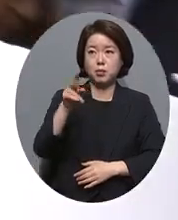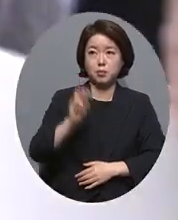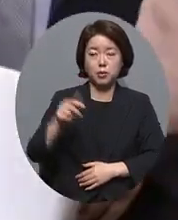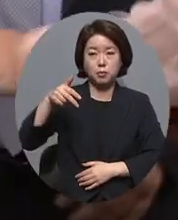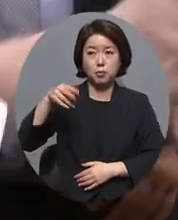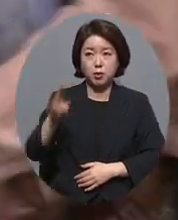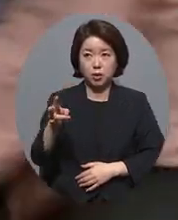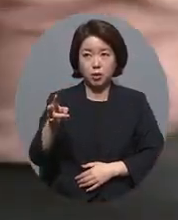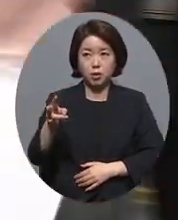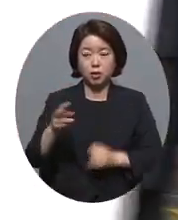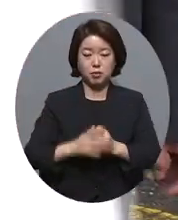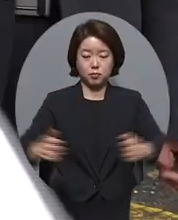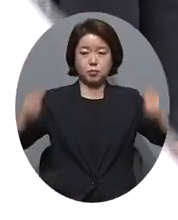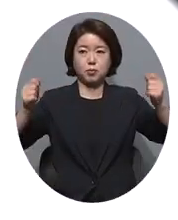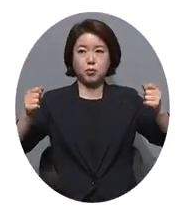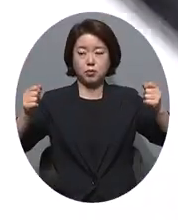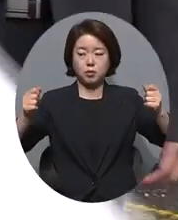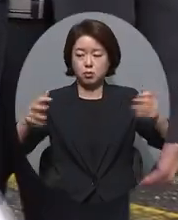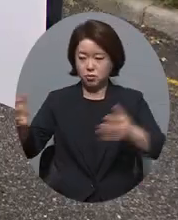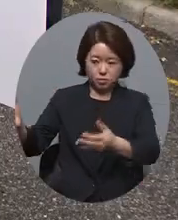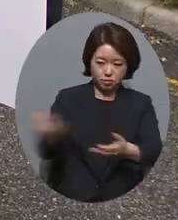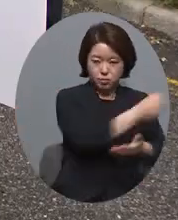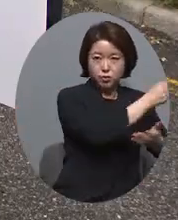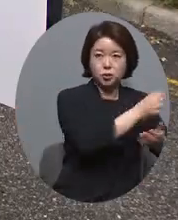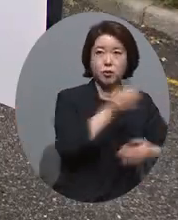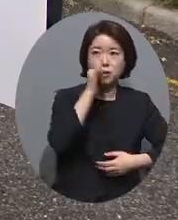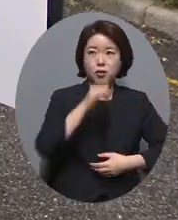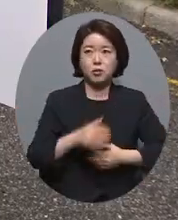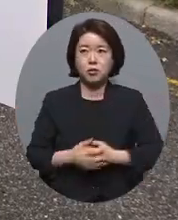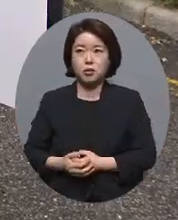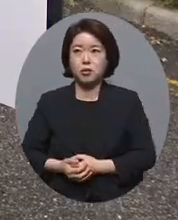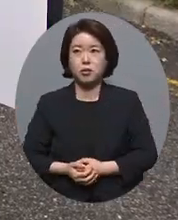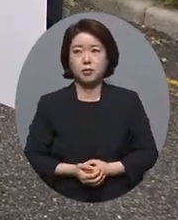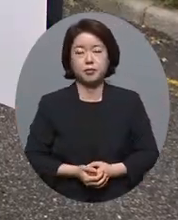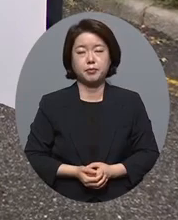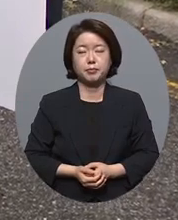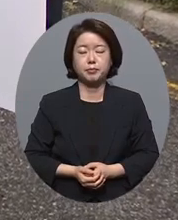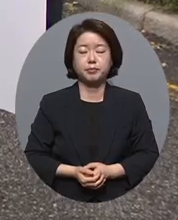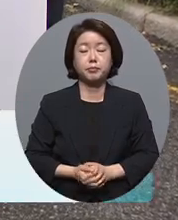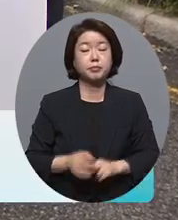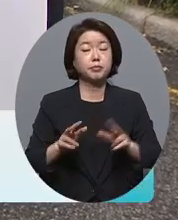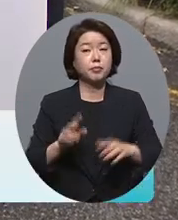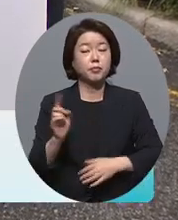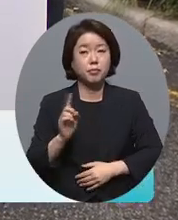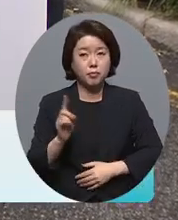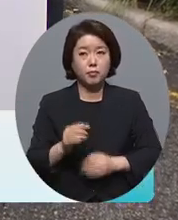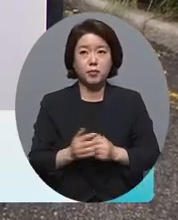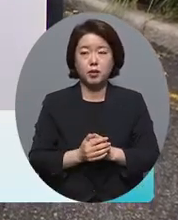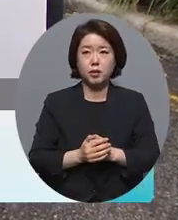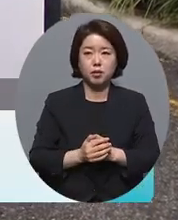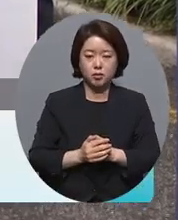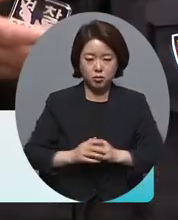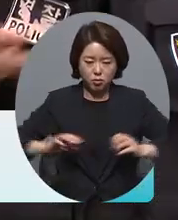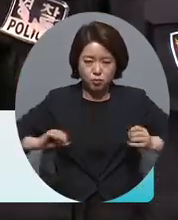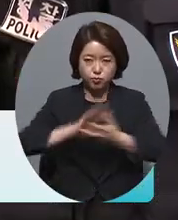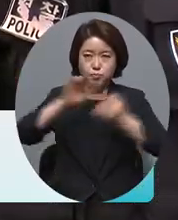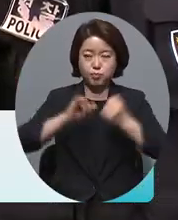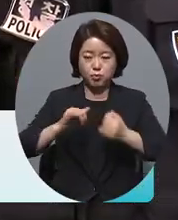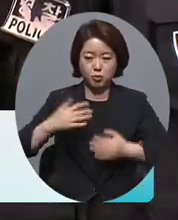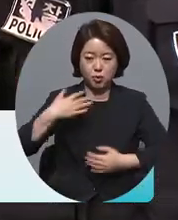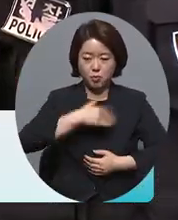찾아가서 들고 있던 팻말을 빼앗아 버리는 어 지금 뭐 물리적인 충돌